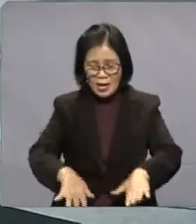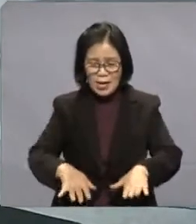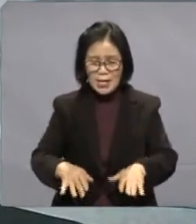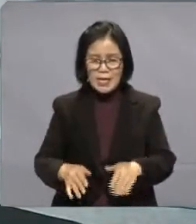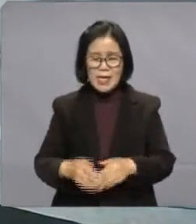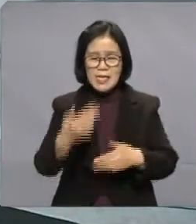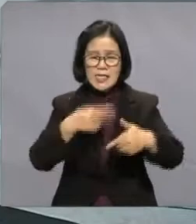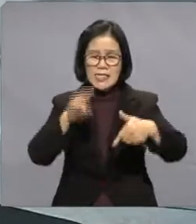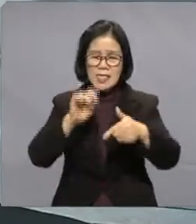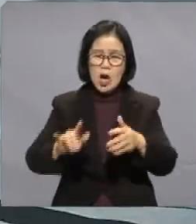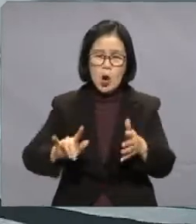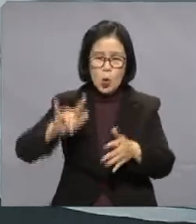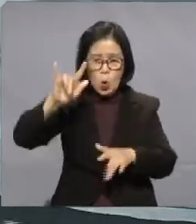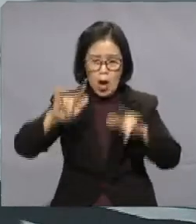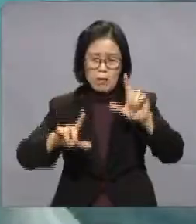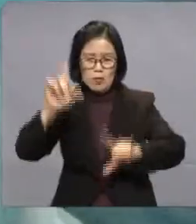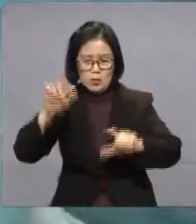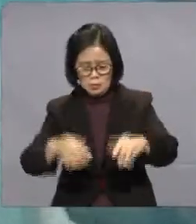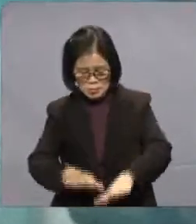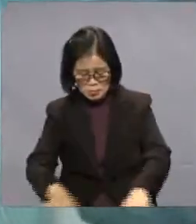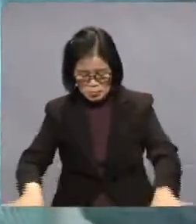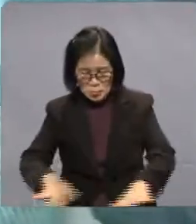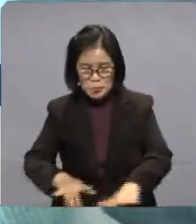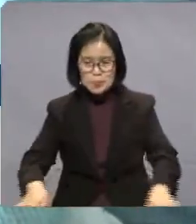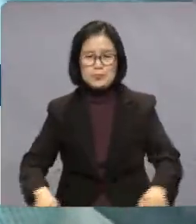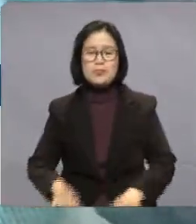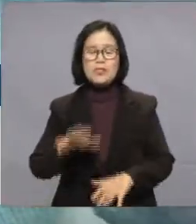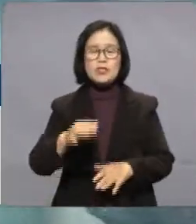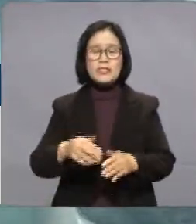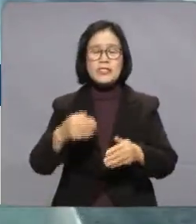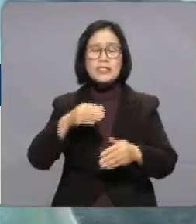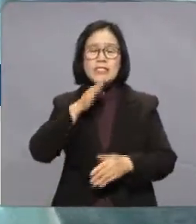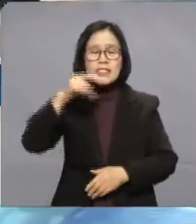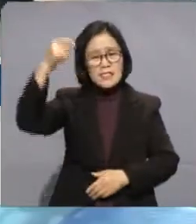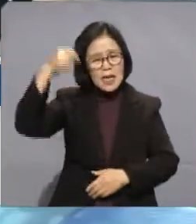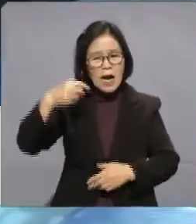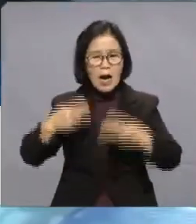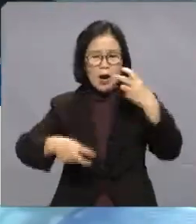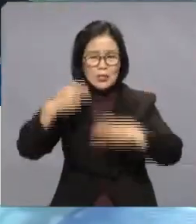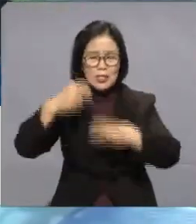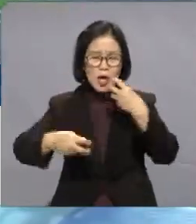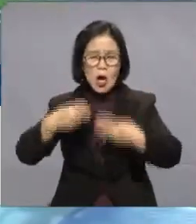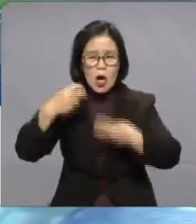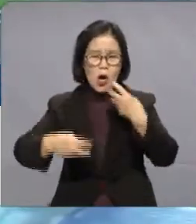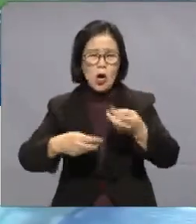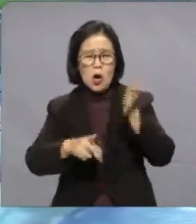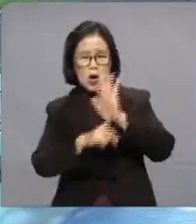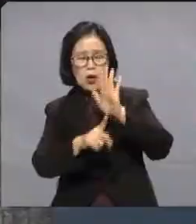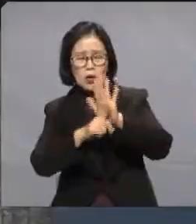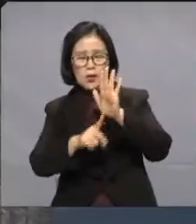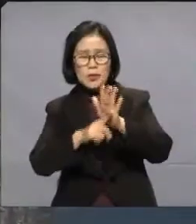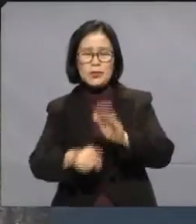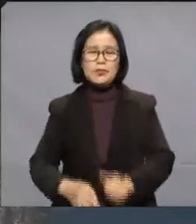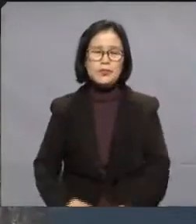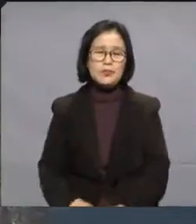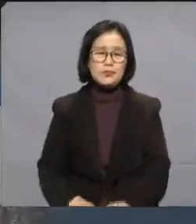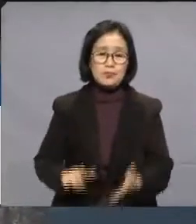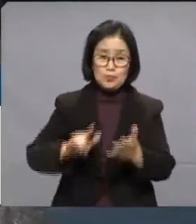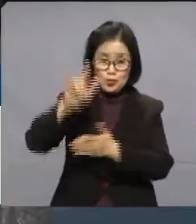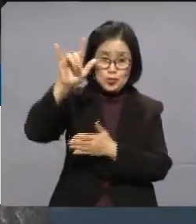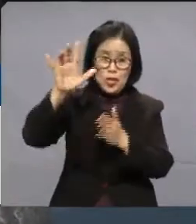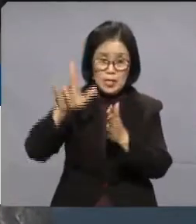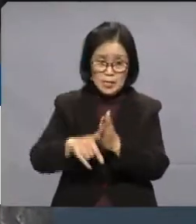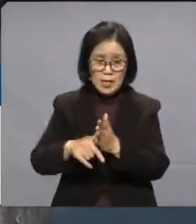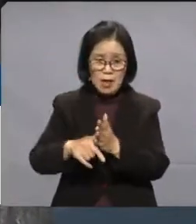움직이는 인천공항이 펼쳐져 있습니다. 이곳은 실감 콘텐츠 미디어 전시관 비비드 스페이스입니다. 입출국할 때만